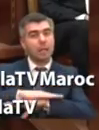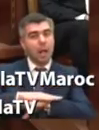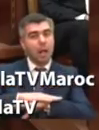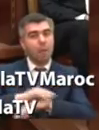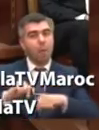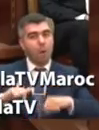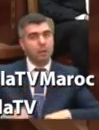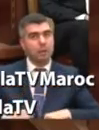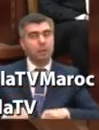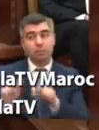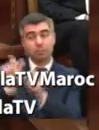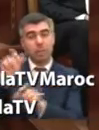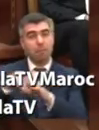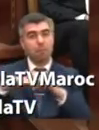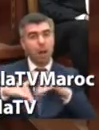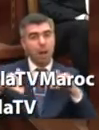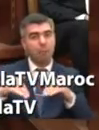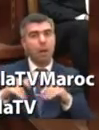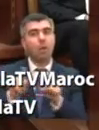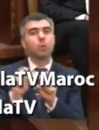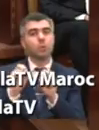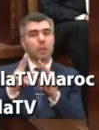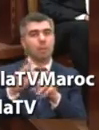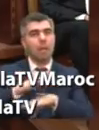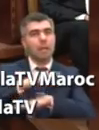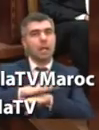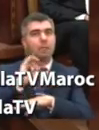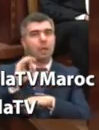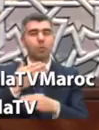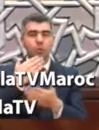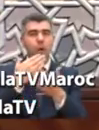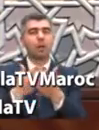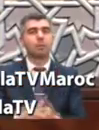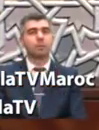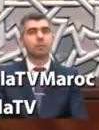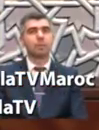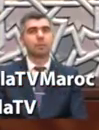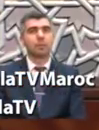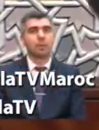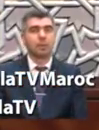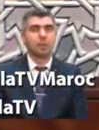النواب والنائبات وكذلك النواب المحترمين يحترموا السادة الوزراء المحترمين وشكرا. شكرا سيد النائب.